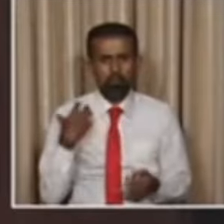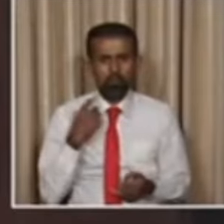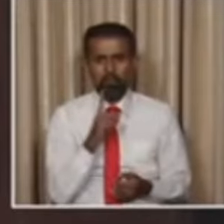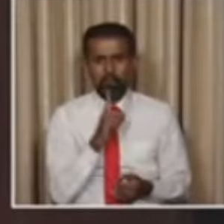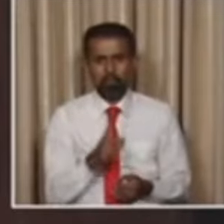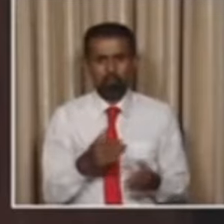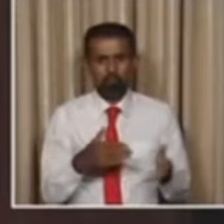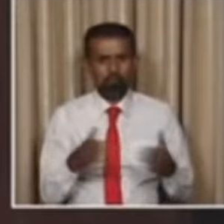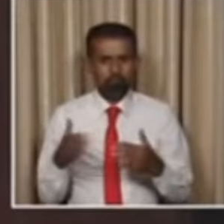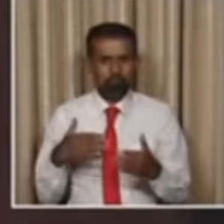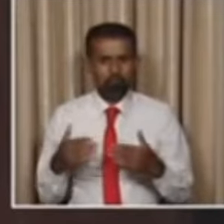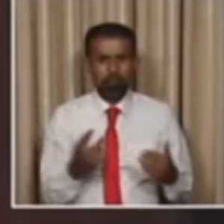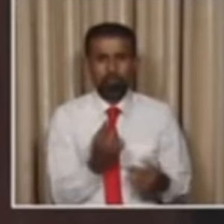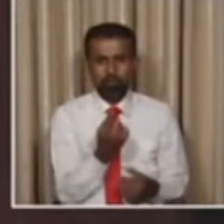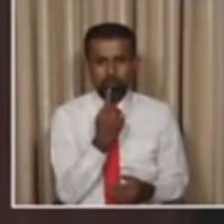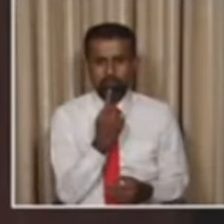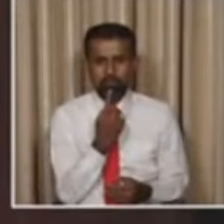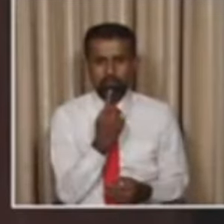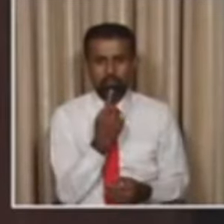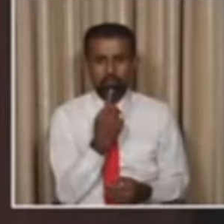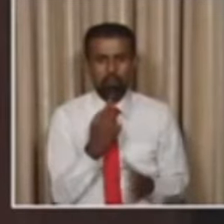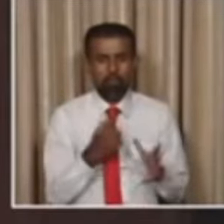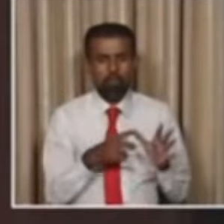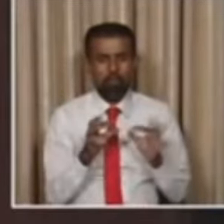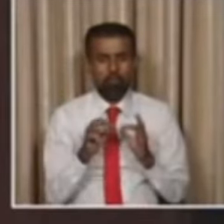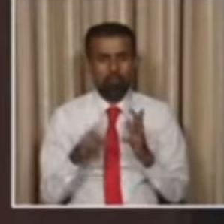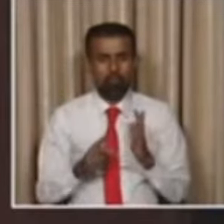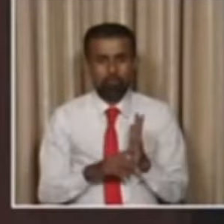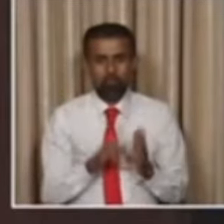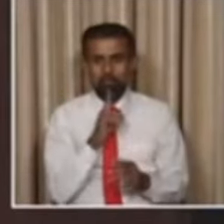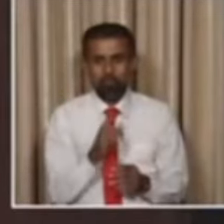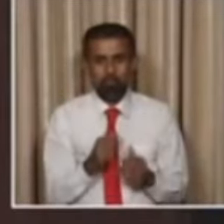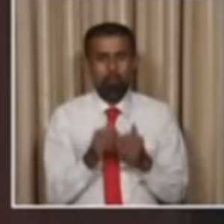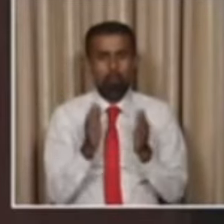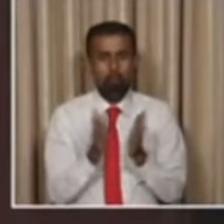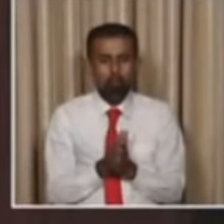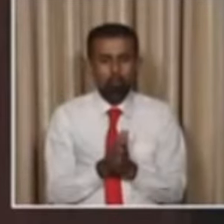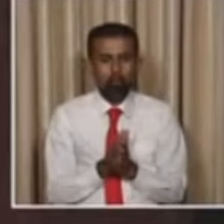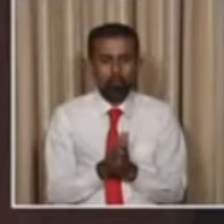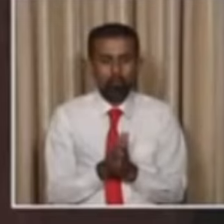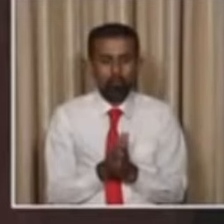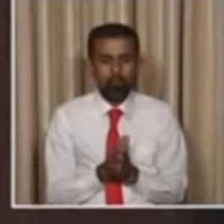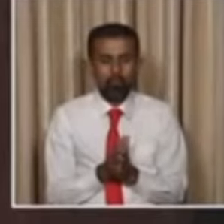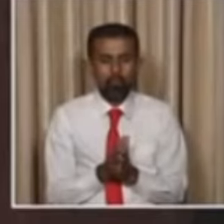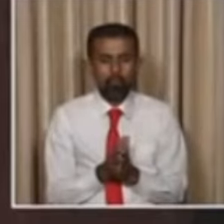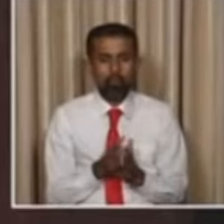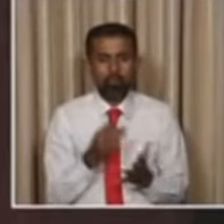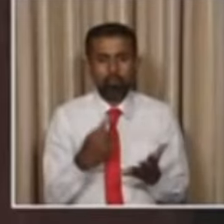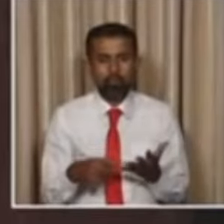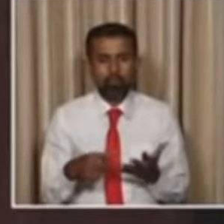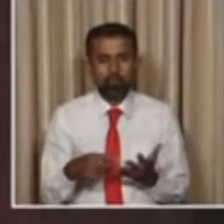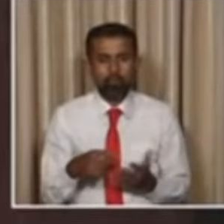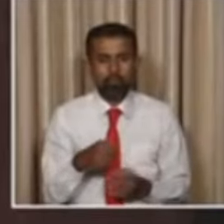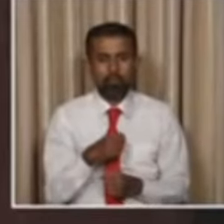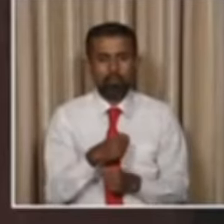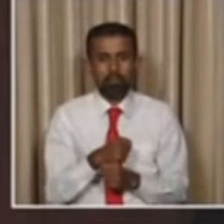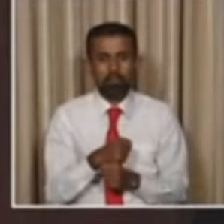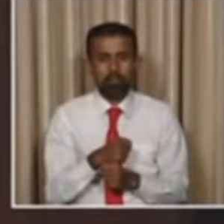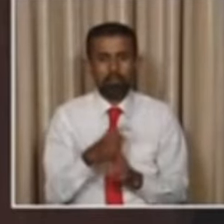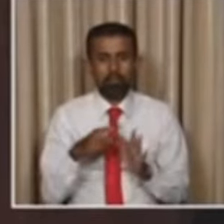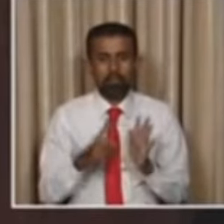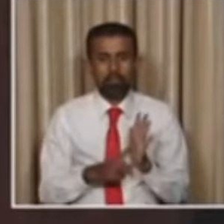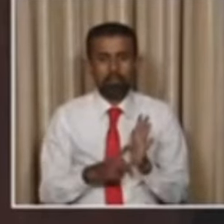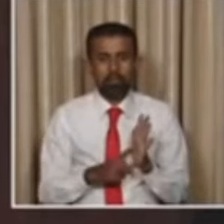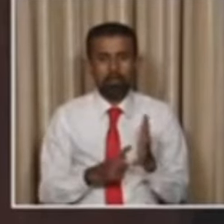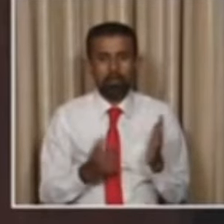විවිධ කාරණා ගැන කිව්වා. එතකොට අබුහිත් කෙනෙක් ගැන කියනවා. මේ සියල්ල දේවල් ගැන මේ කියන කාරණා. එතකොට ගැලනිගම අර බෝම්බ ලොරිය ගැන කිව්වා.